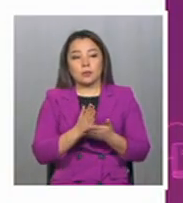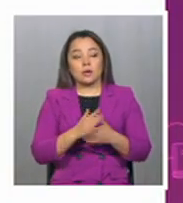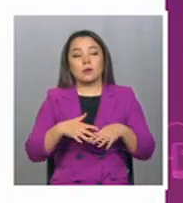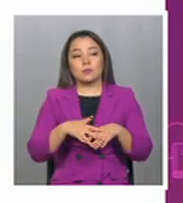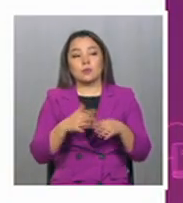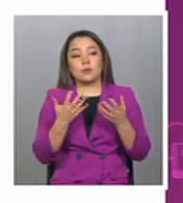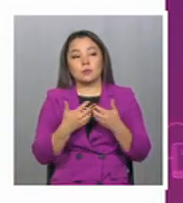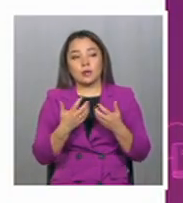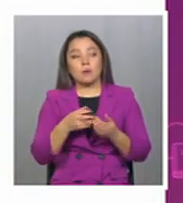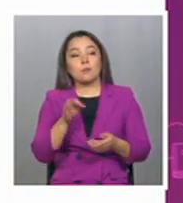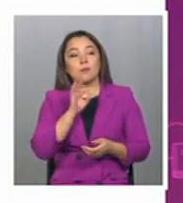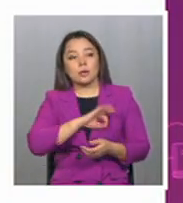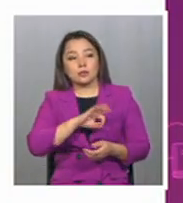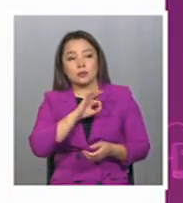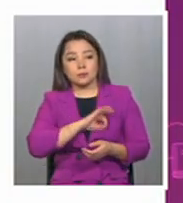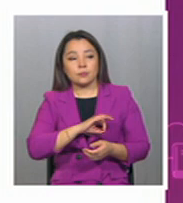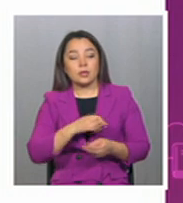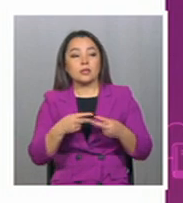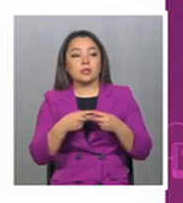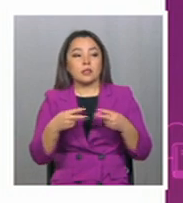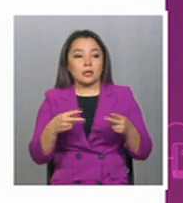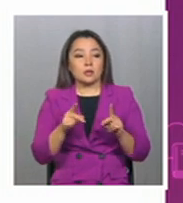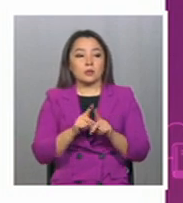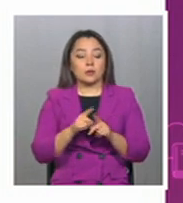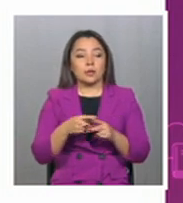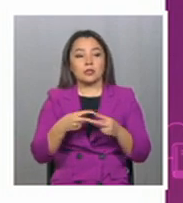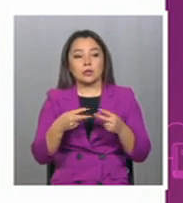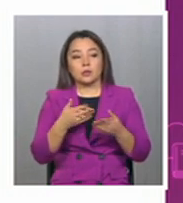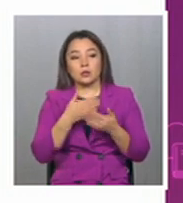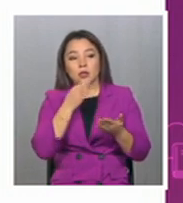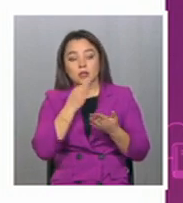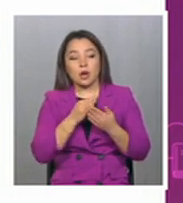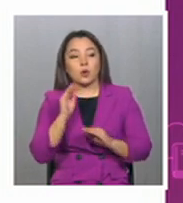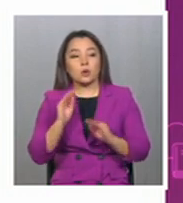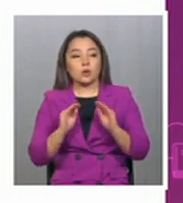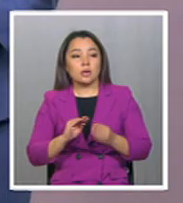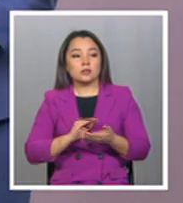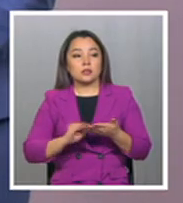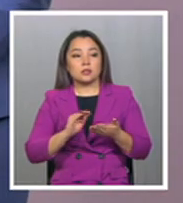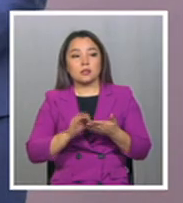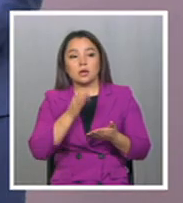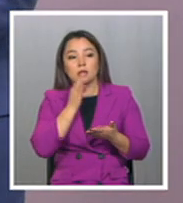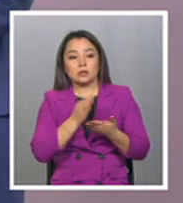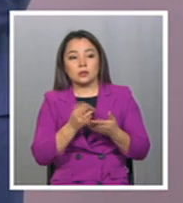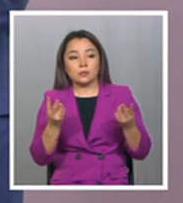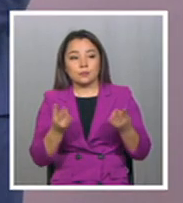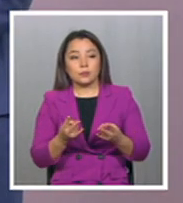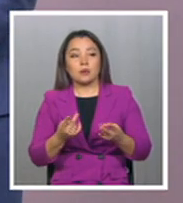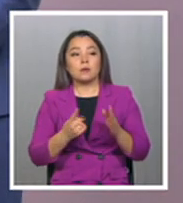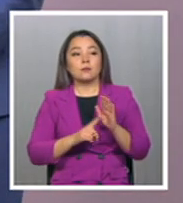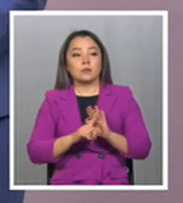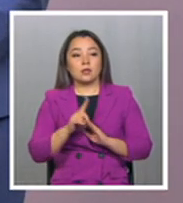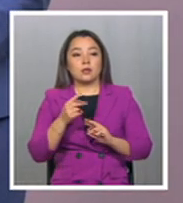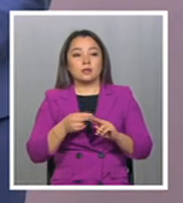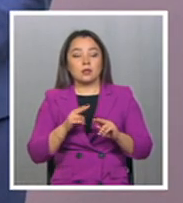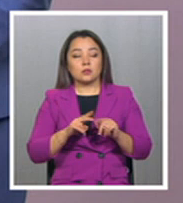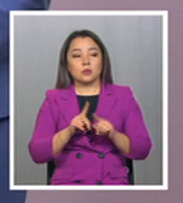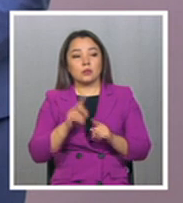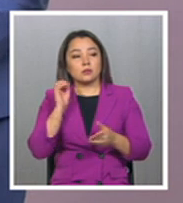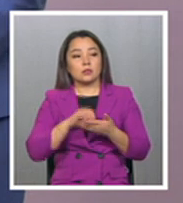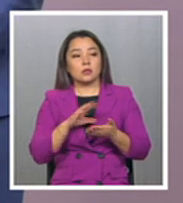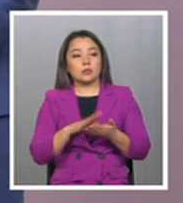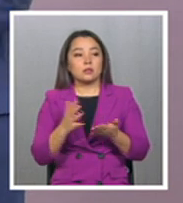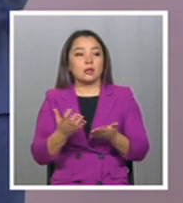Өрнектерді пайдаланып, теңдіктер мен теңсіздіктер құрастырыңдар. Алдымен өрнектердің мәнін тауып